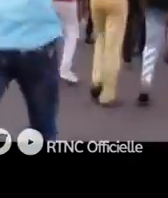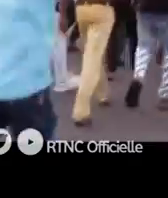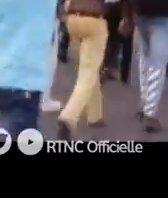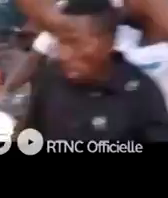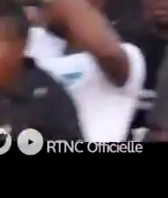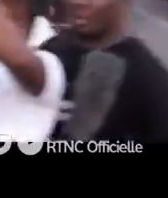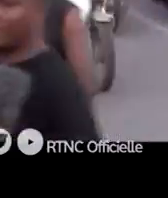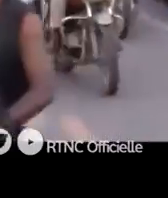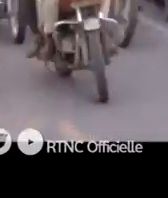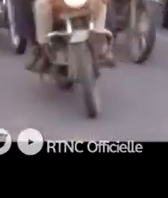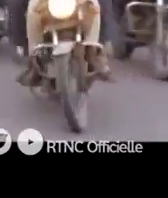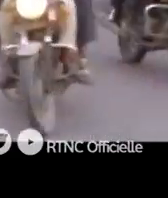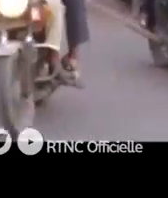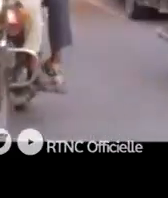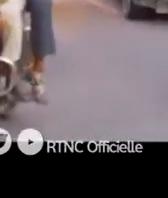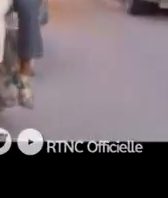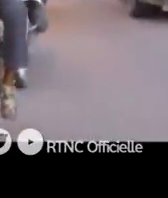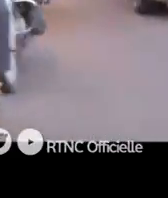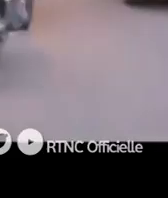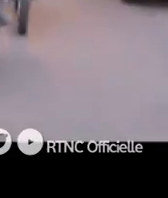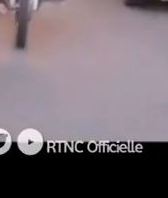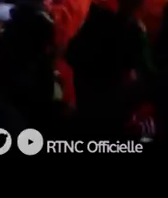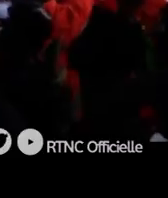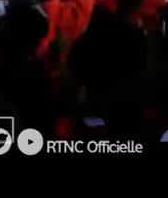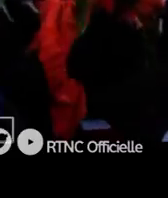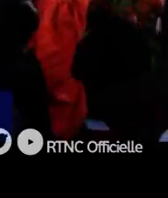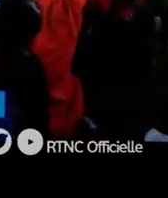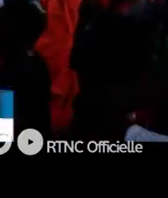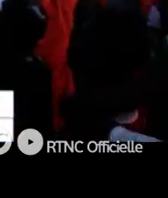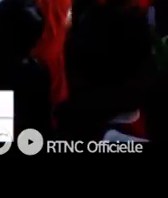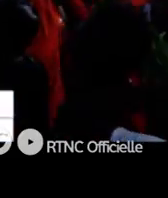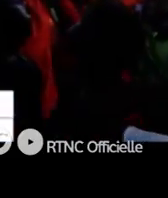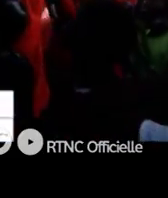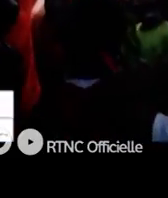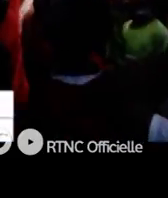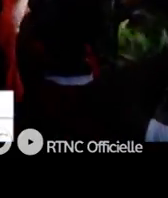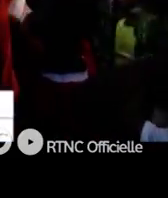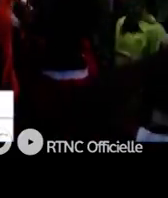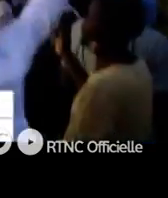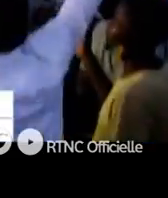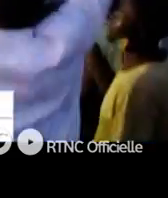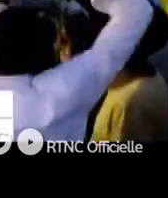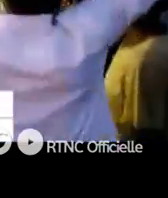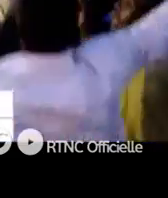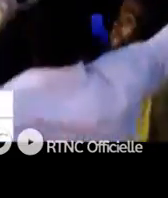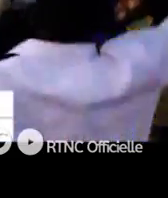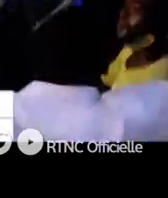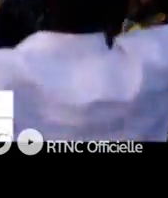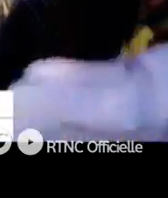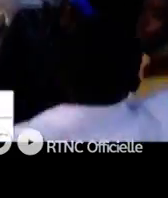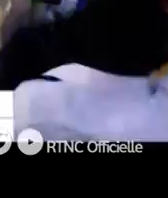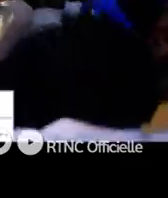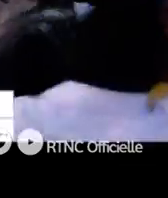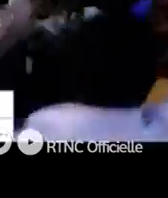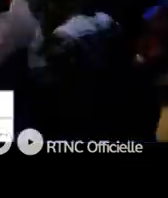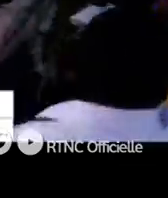l'IDPS ont envahi le lieu public de la capitale pour manifester leur soutien total au président de la République en scandant les chansons